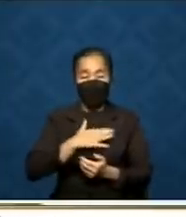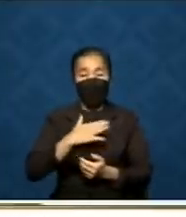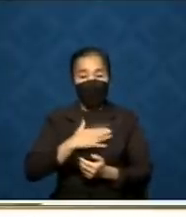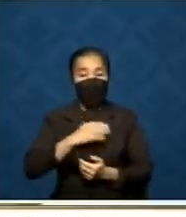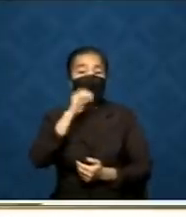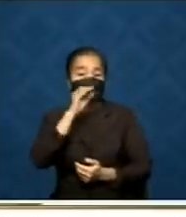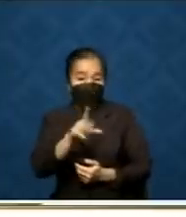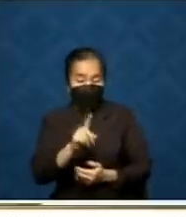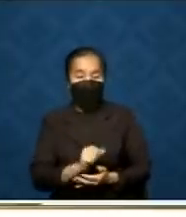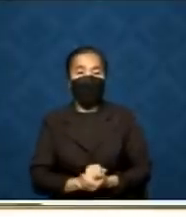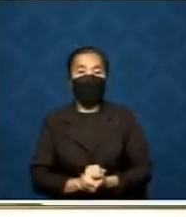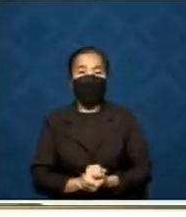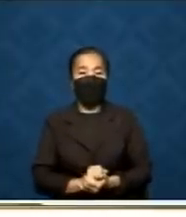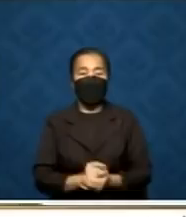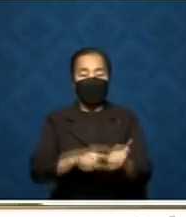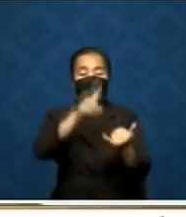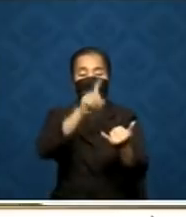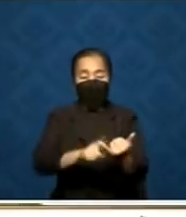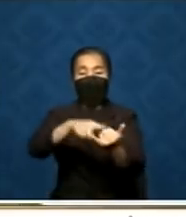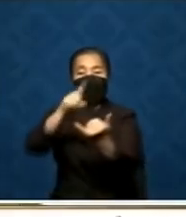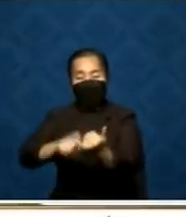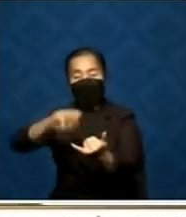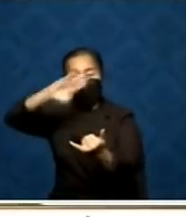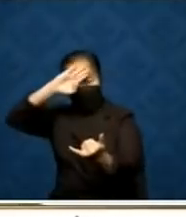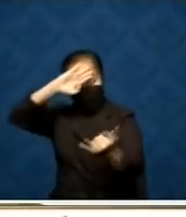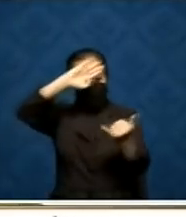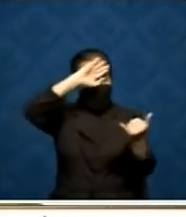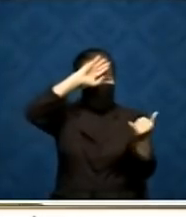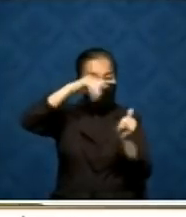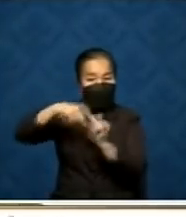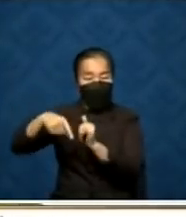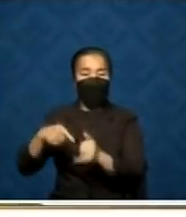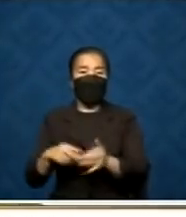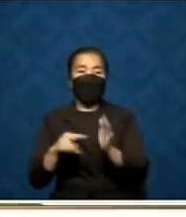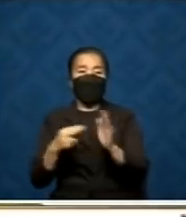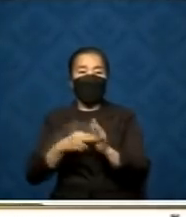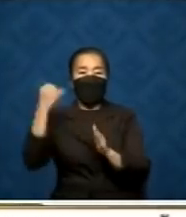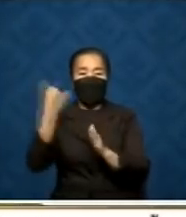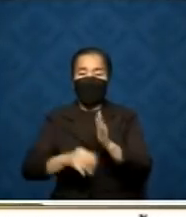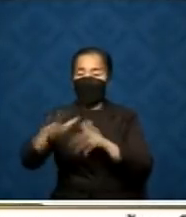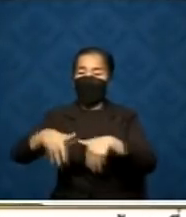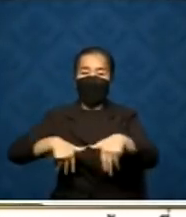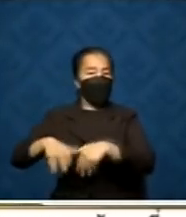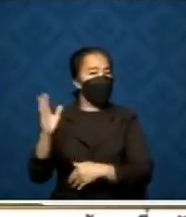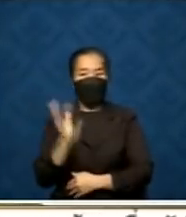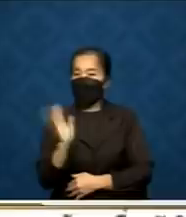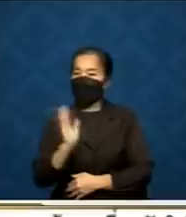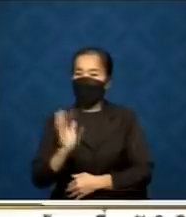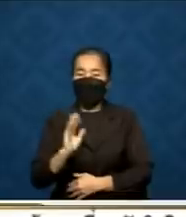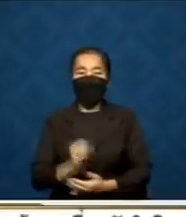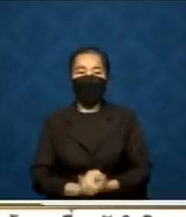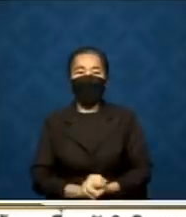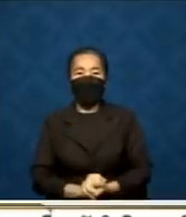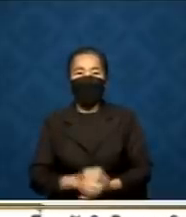ว่าเสือที่ตายแล้วก็เจ็บที่ว่ามาทั้งหมดนี่มันไม่ใช่ผิดของความผิดของประชาชนหรอกแต่